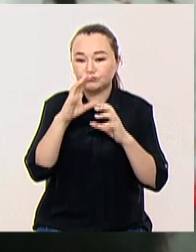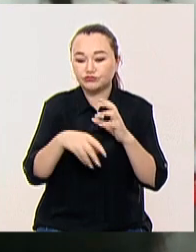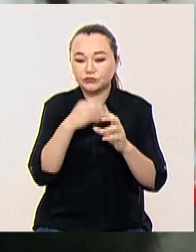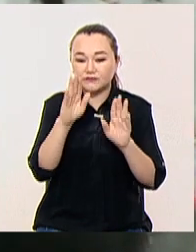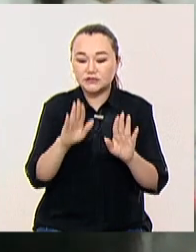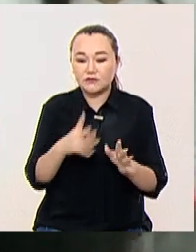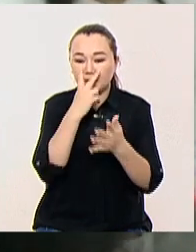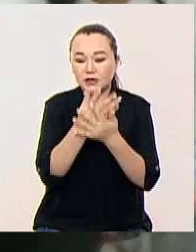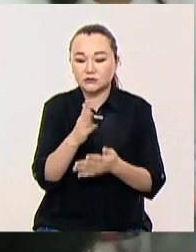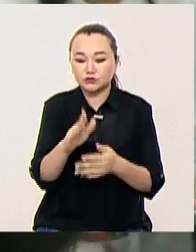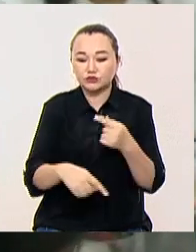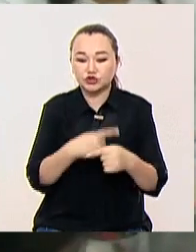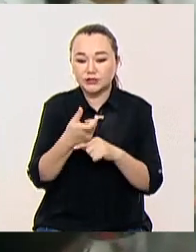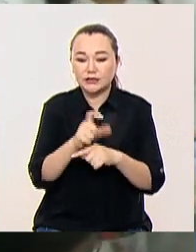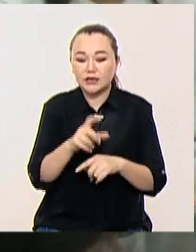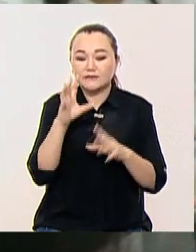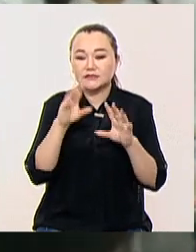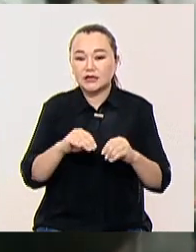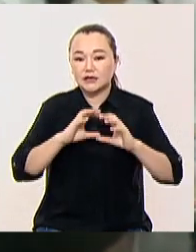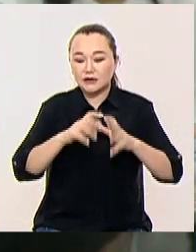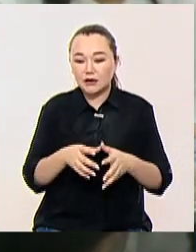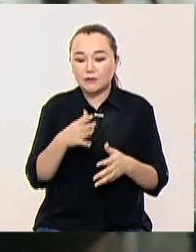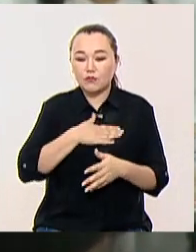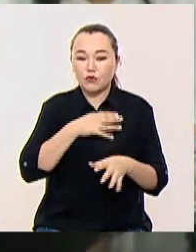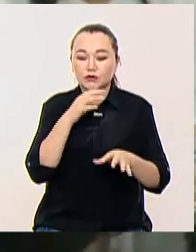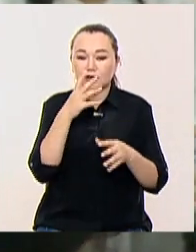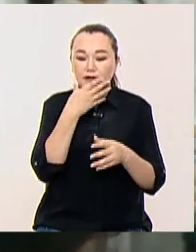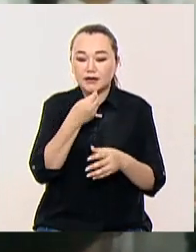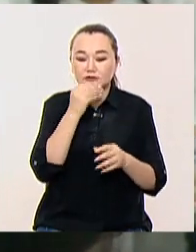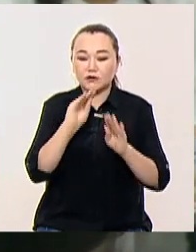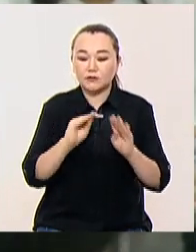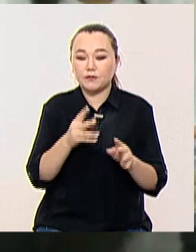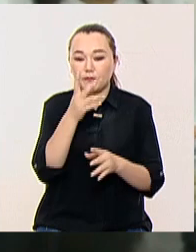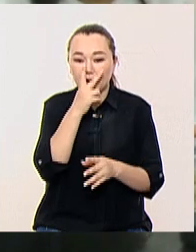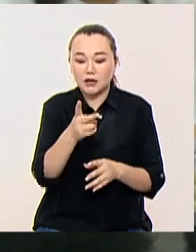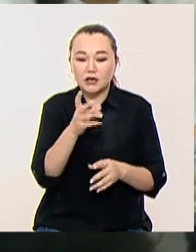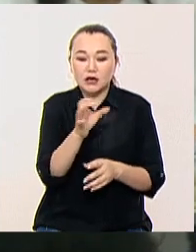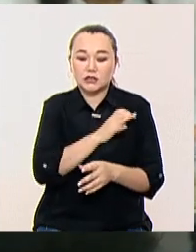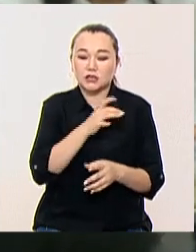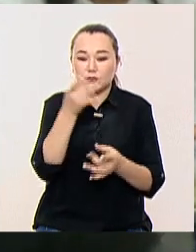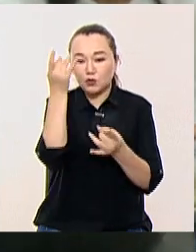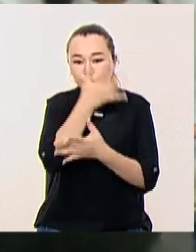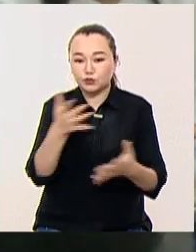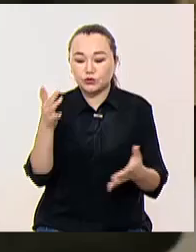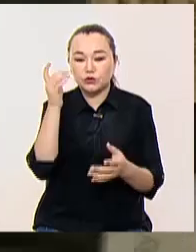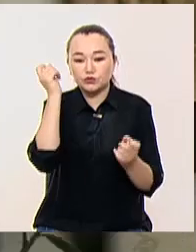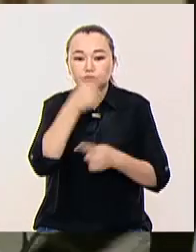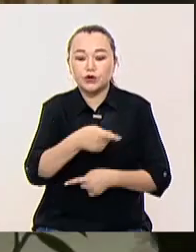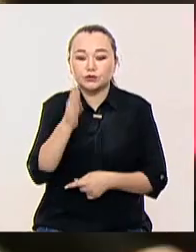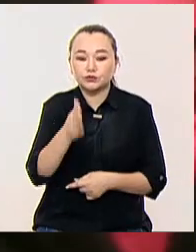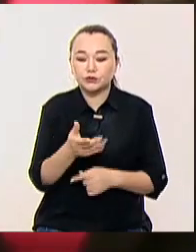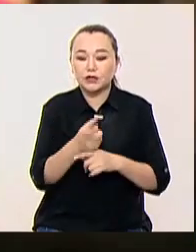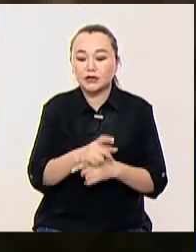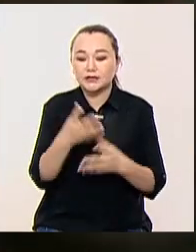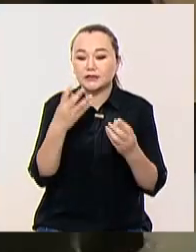көрмелерге ұсынамыз. Сол арқылы бүкіл әлем біздің ою-өрнегімізді көреді. Бай мәдениетімізден хабардар болады. Сән